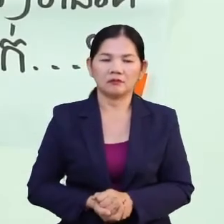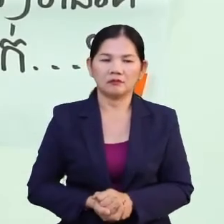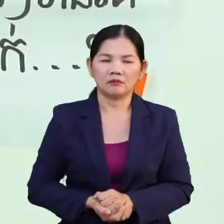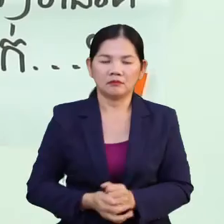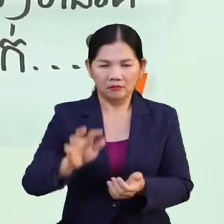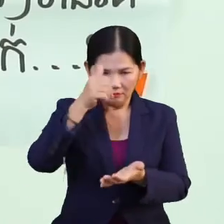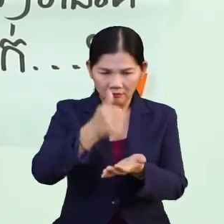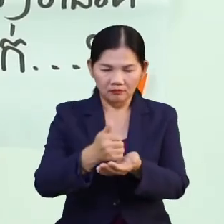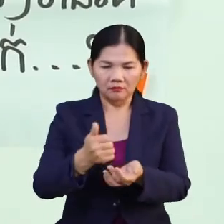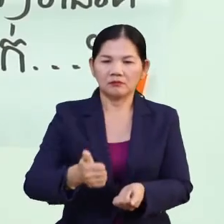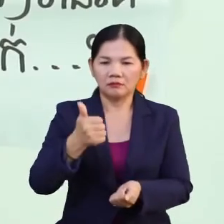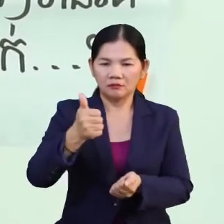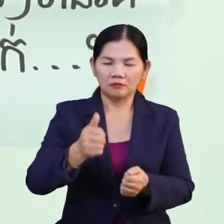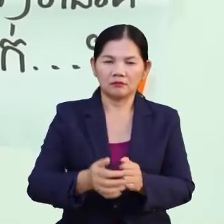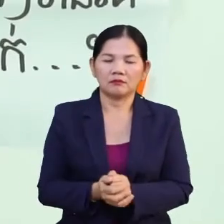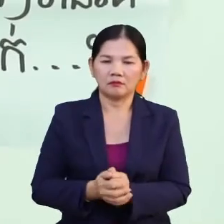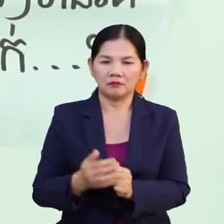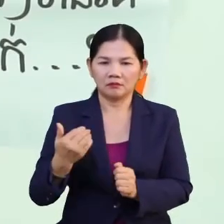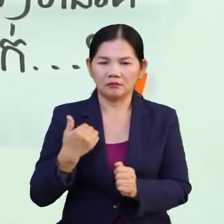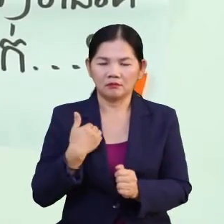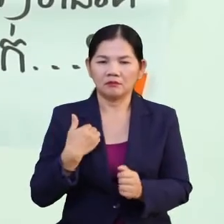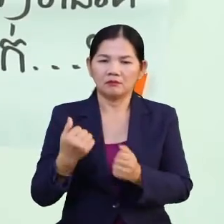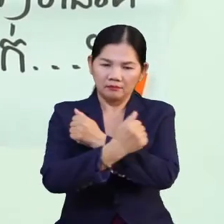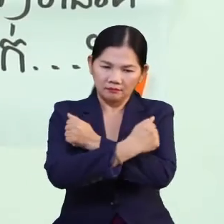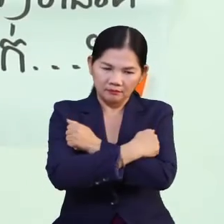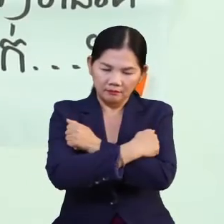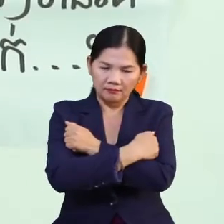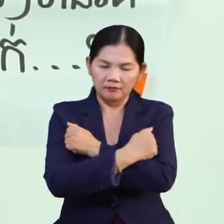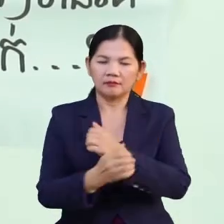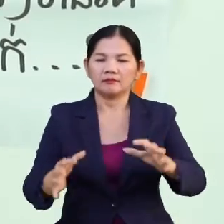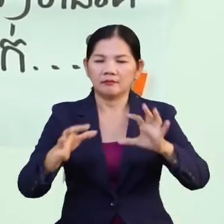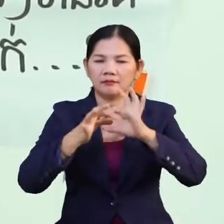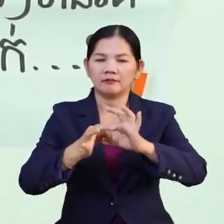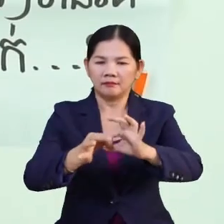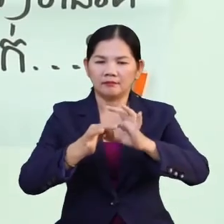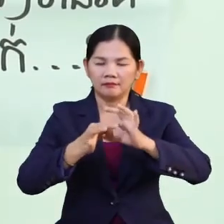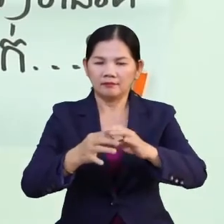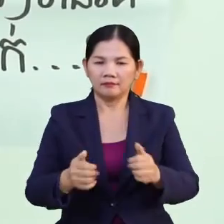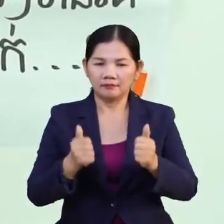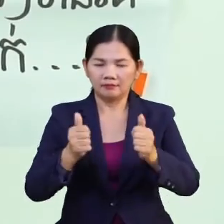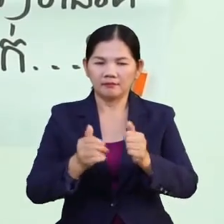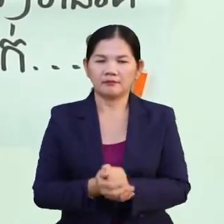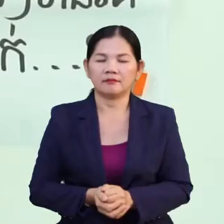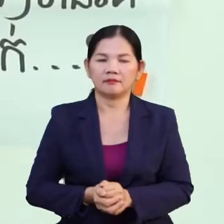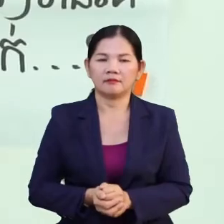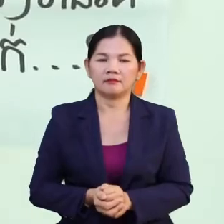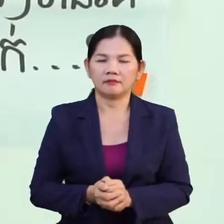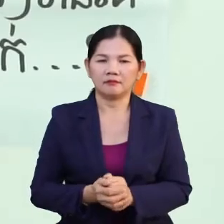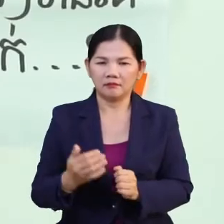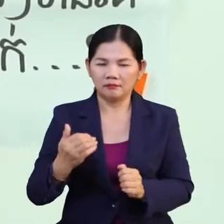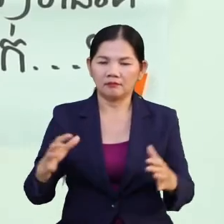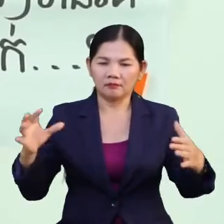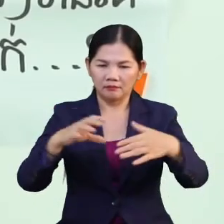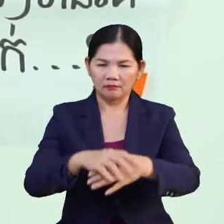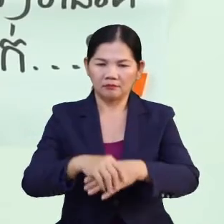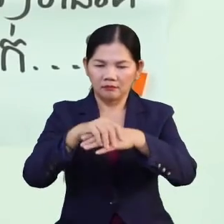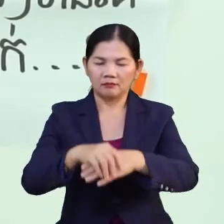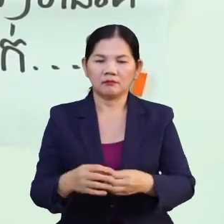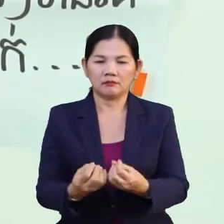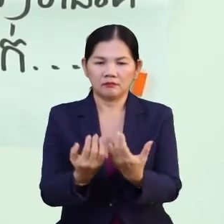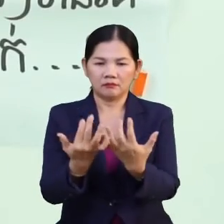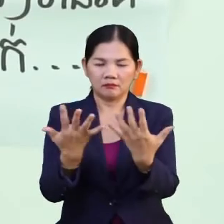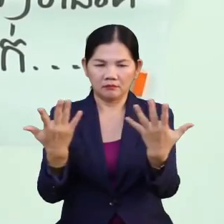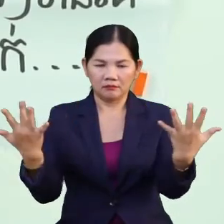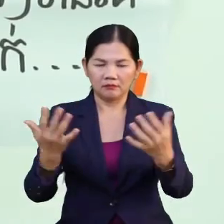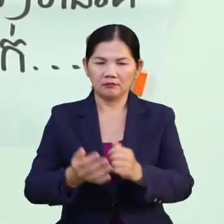ល្អដូចគ្នាតើមានគេស្រឡាញ់រាប់អានច្រើនចាមួយទៀតមានមិត្តភក្តិច្រើន